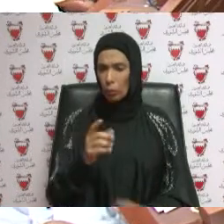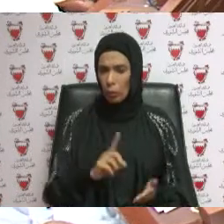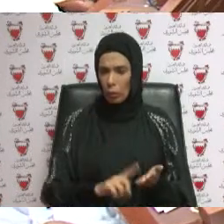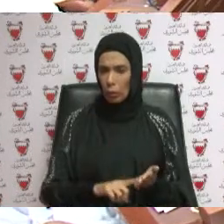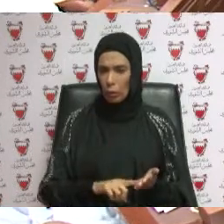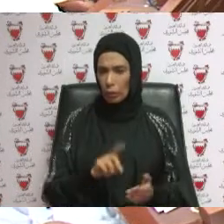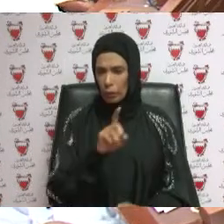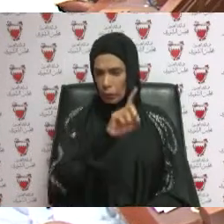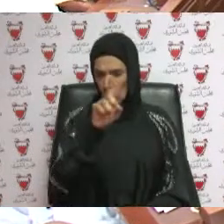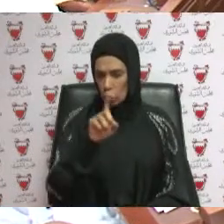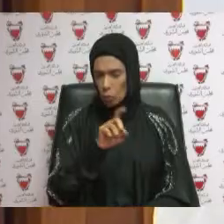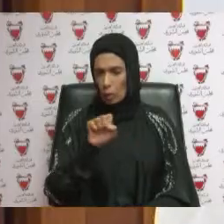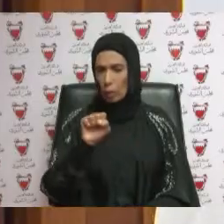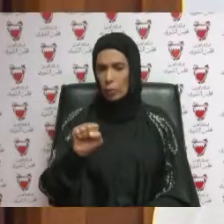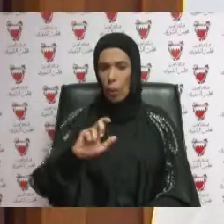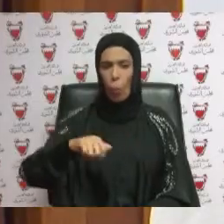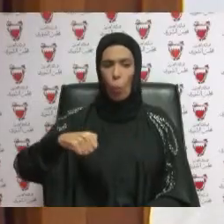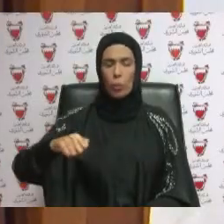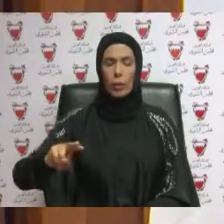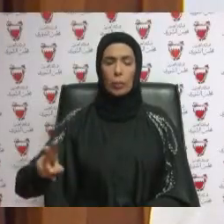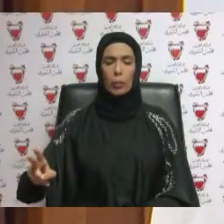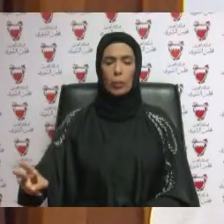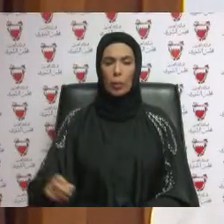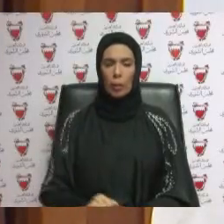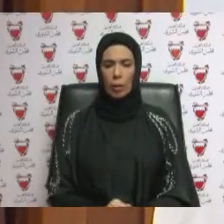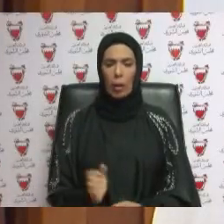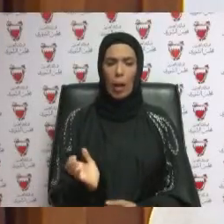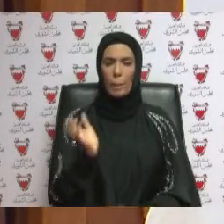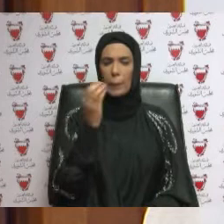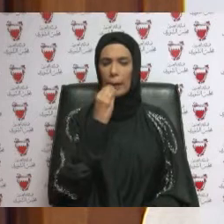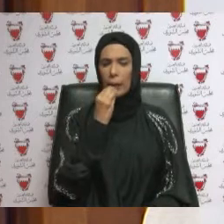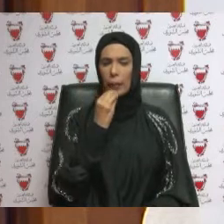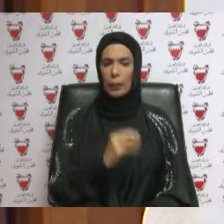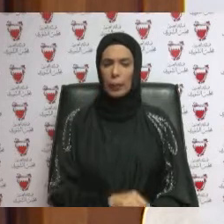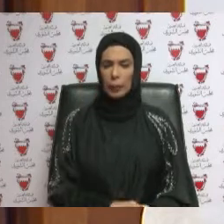السؤال للمعني في الوزارات بالأمن الغذائي،